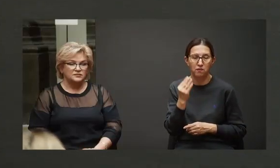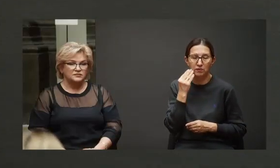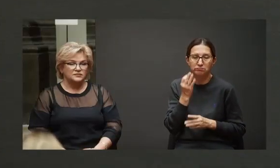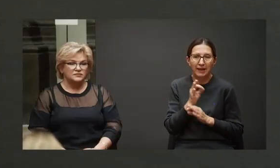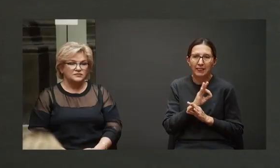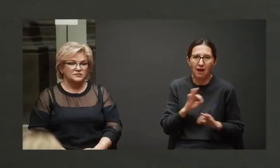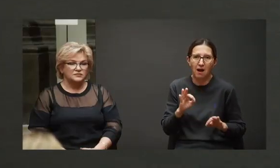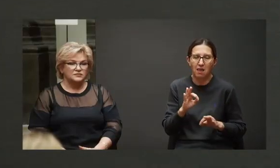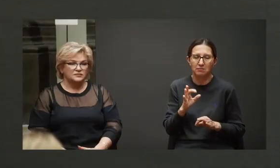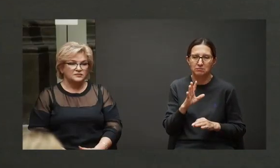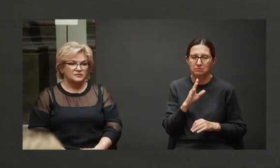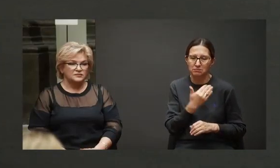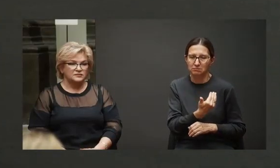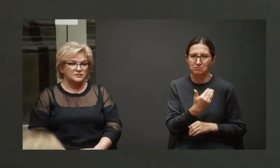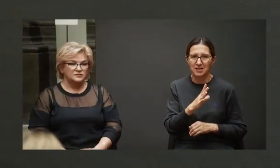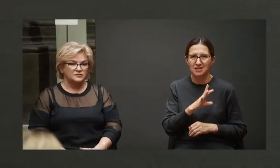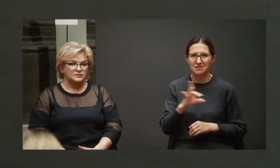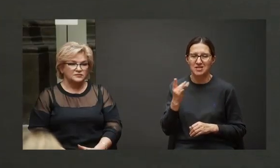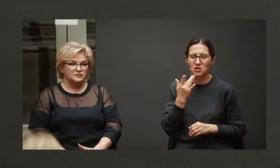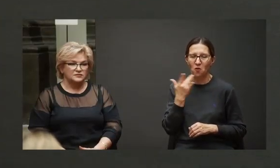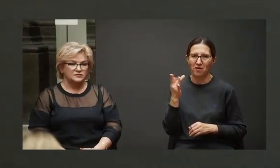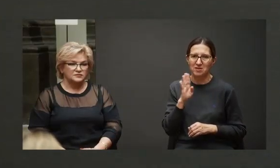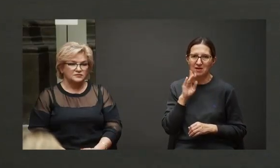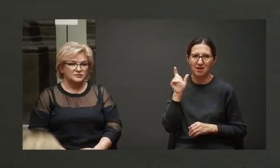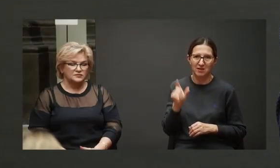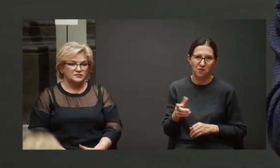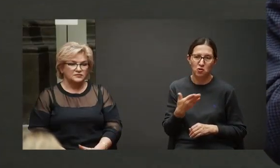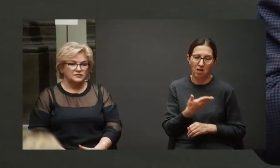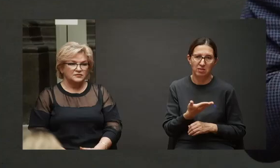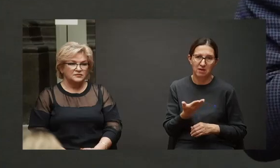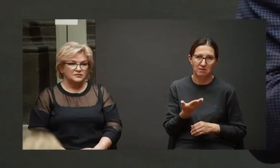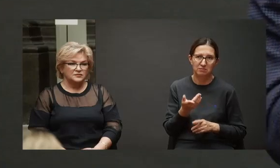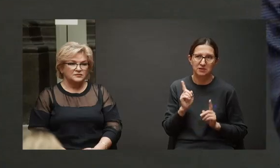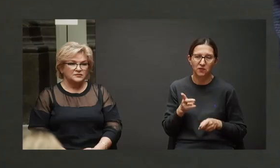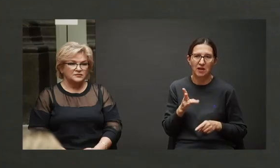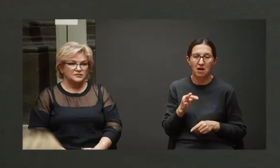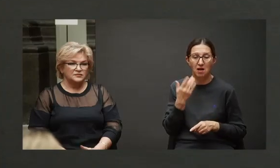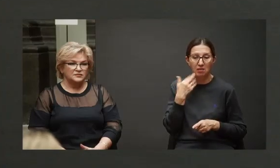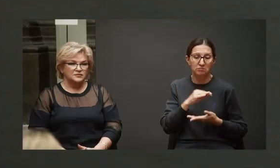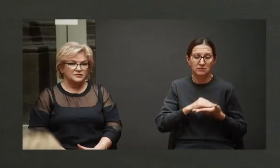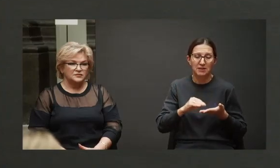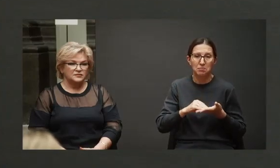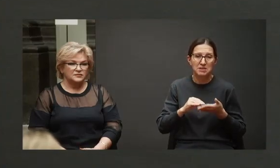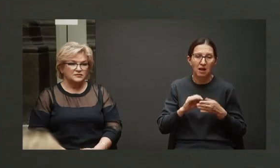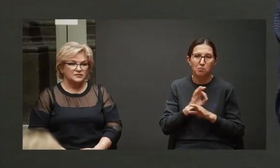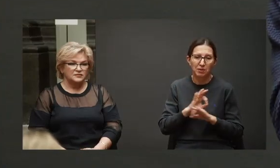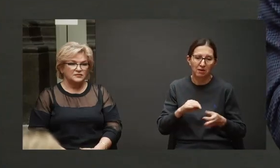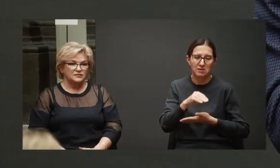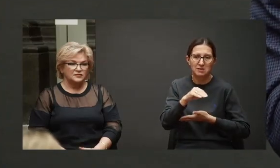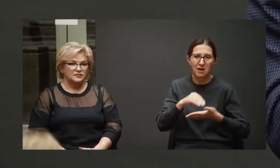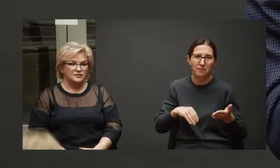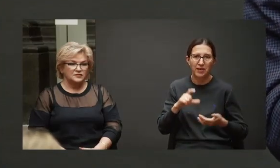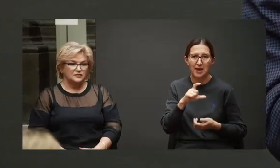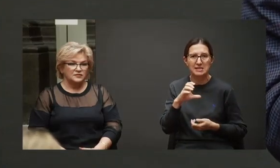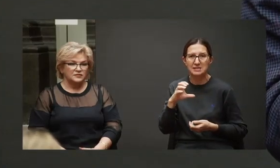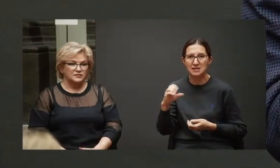вот советская девушка, несмотря на то, что она выросла в России, когда и она написала прекрасное эссе